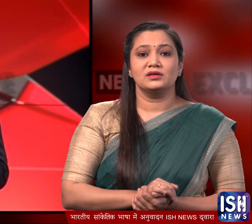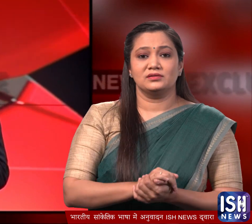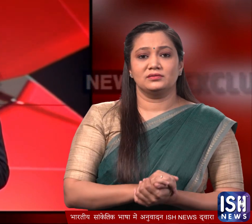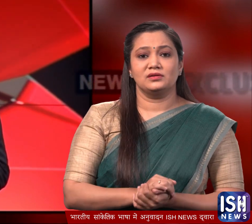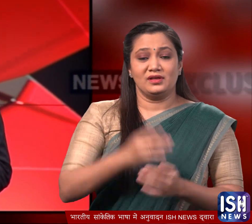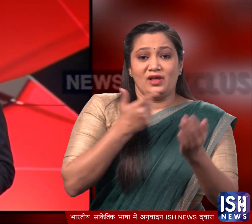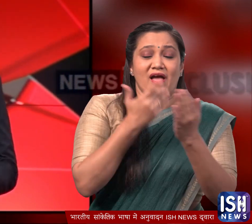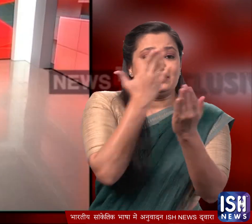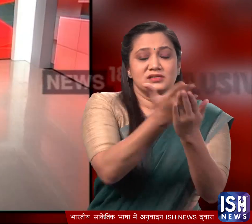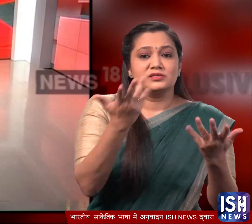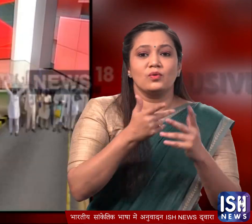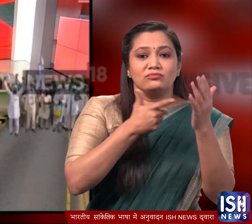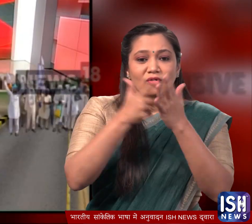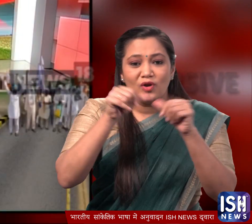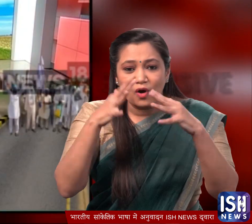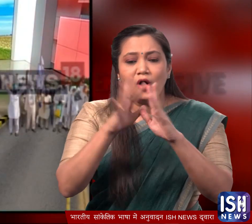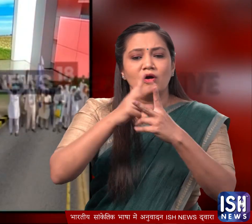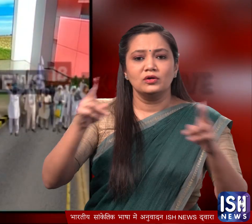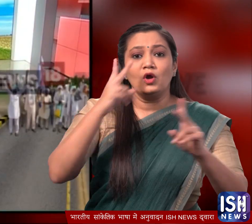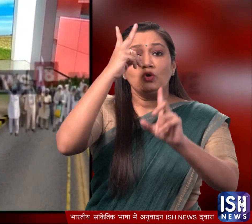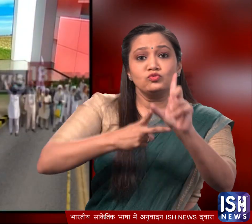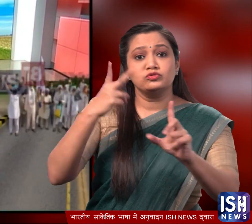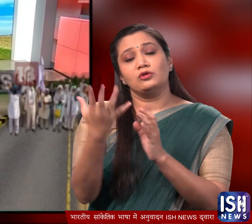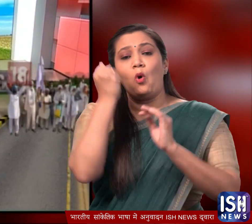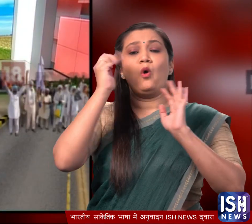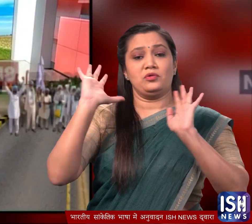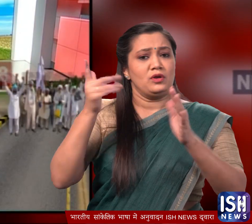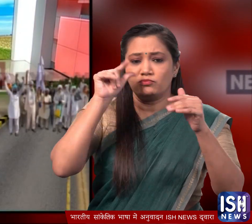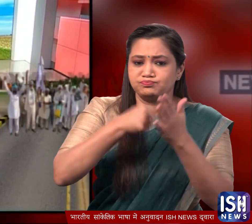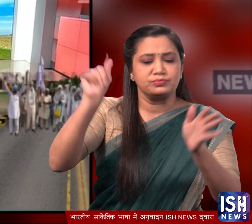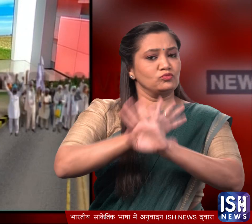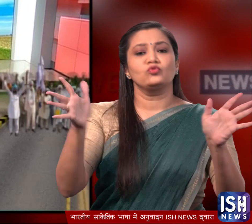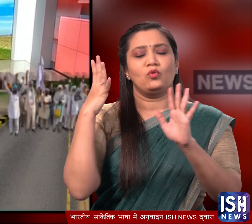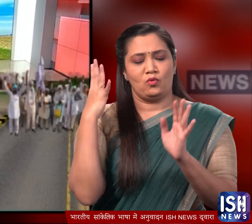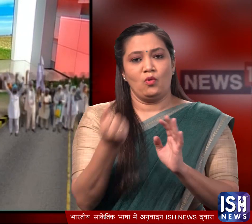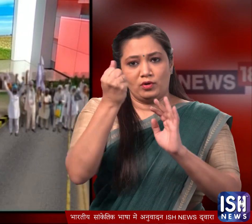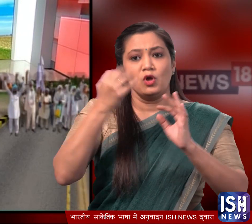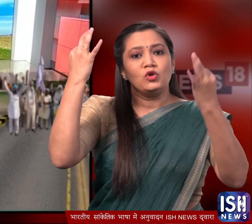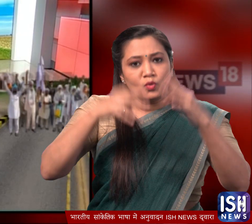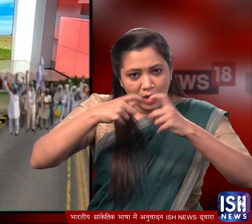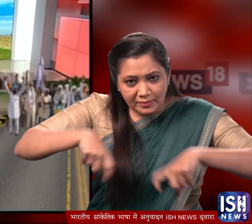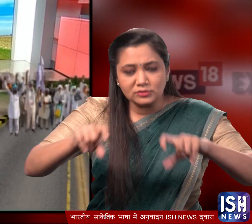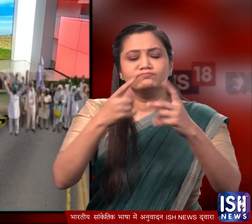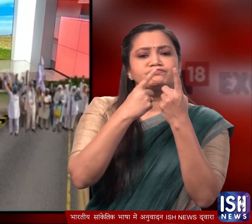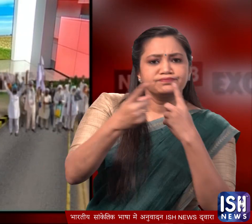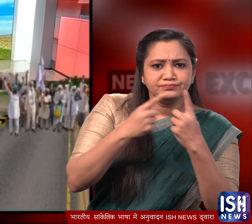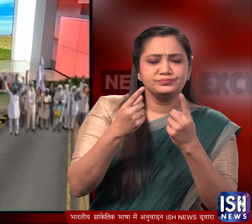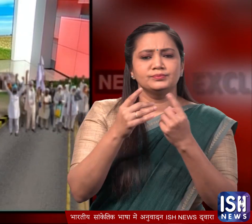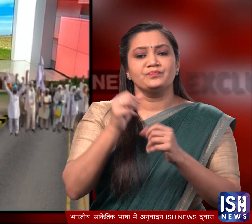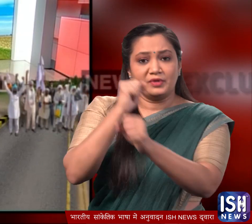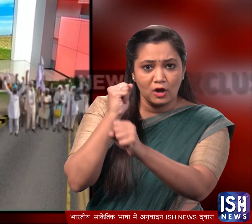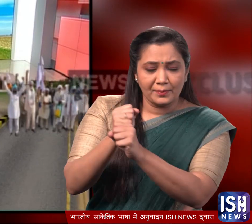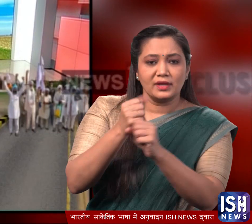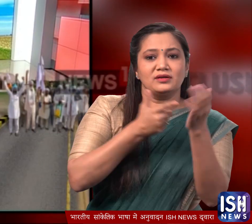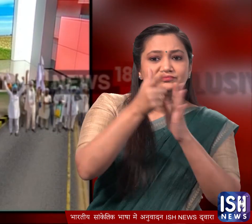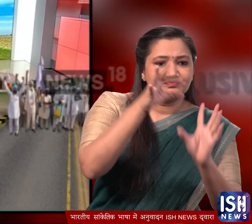दिए गए प्रस्ताव के मुताबिक कृषि सुधार कानूनों को लागू करने पर 2 साल तक रोक लगाई जा सकती है और एक साझा कमेटी बनेगी। इस